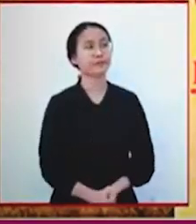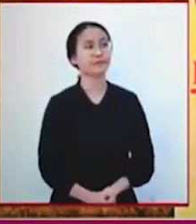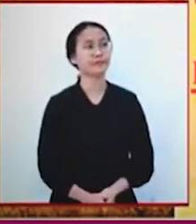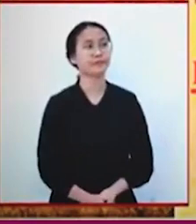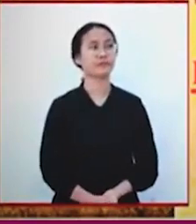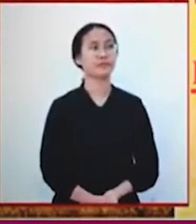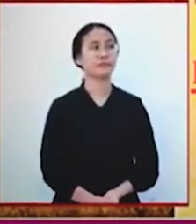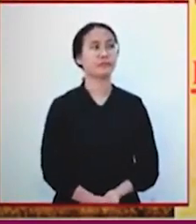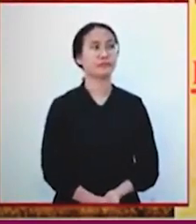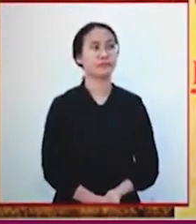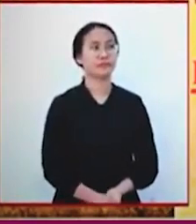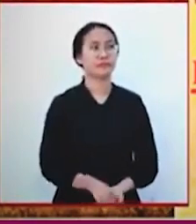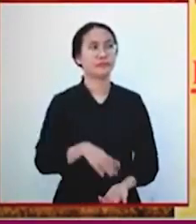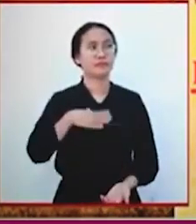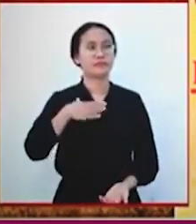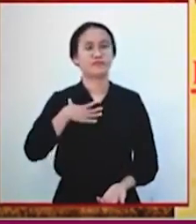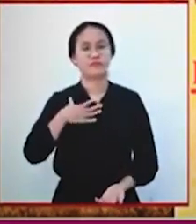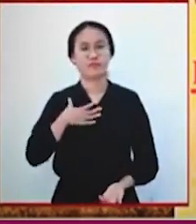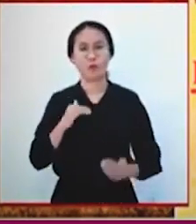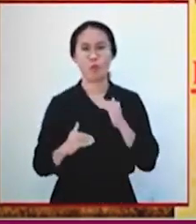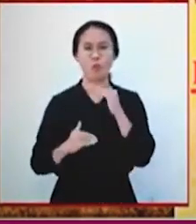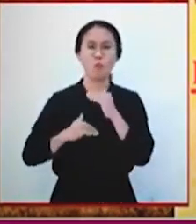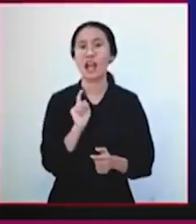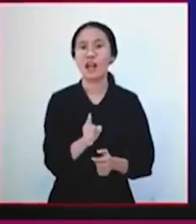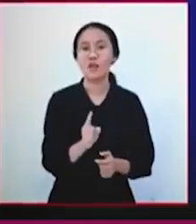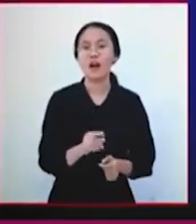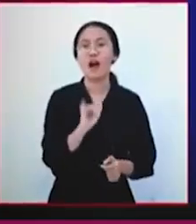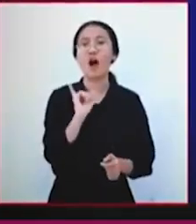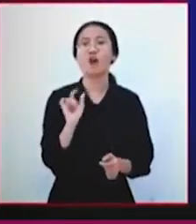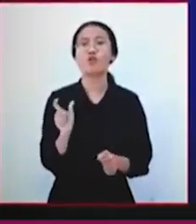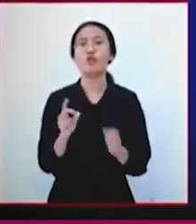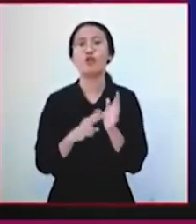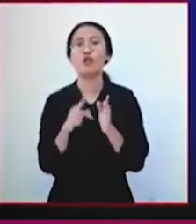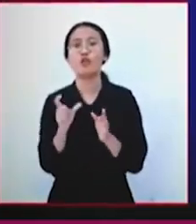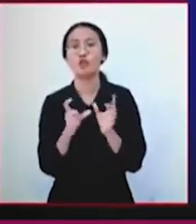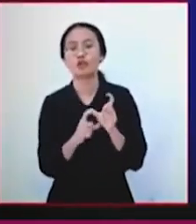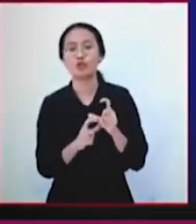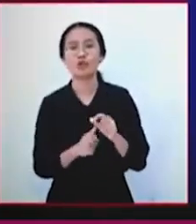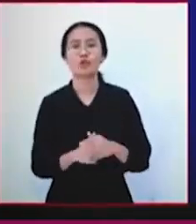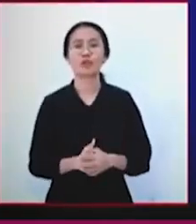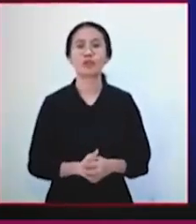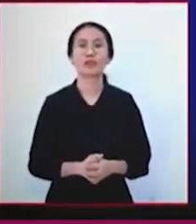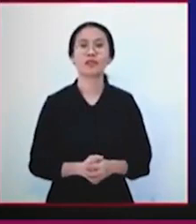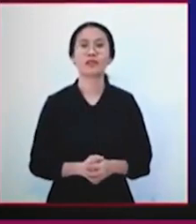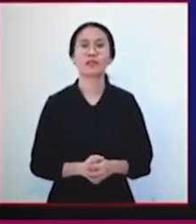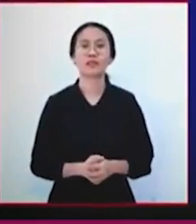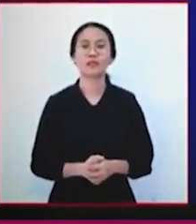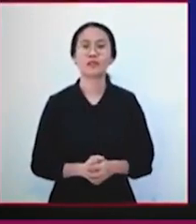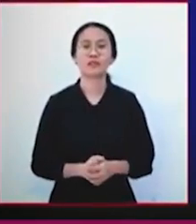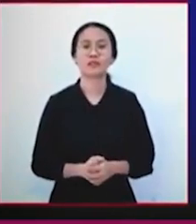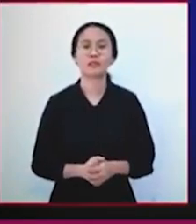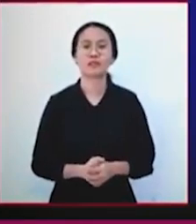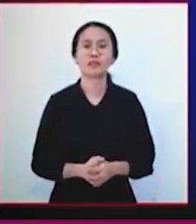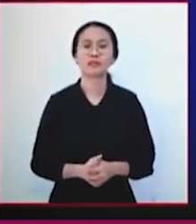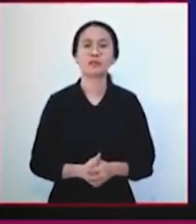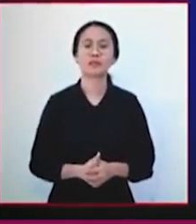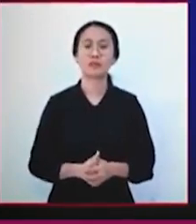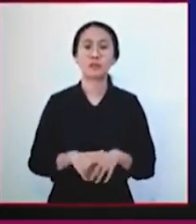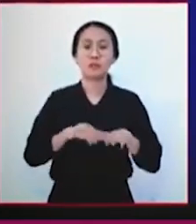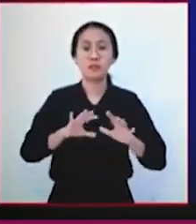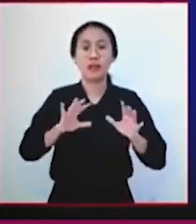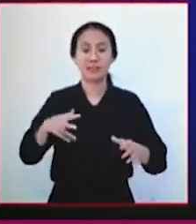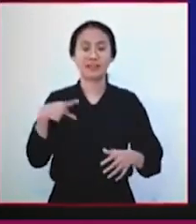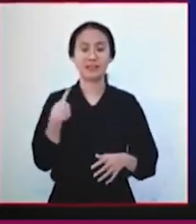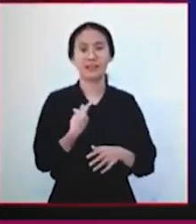itu kali ini dia jawab selayaknya aku marah sampai kalau pengalaman hidup kita hari-hari ada banyak kita juga yang bisa marah